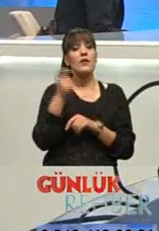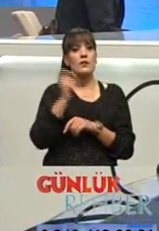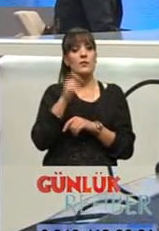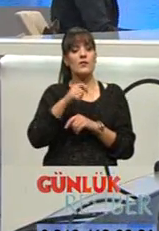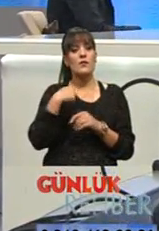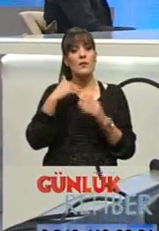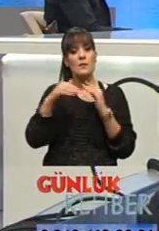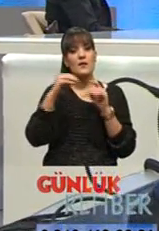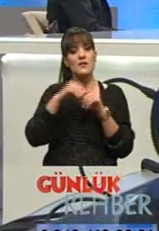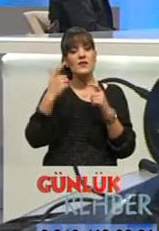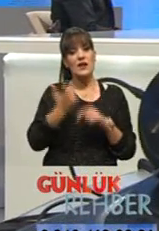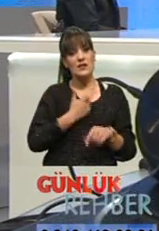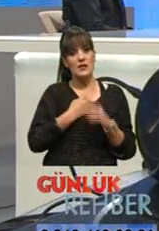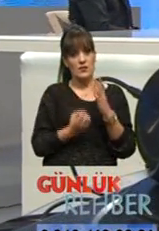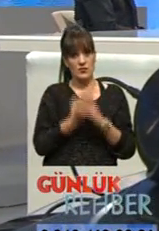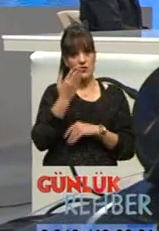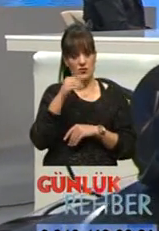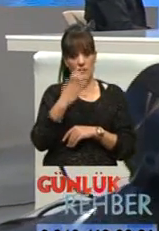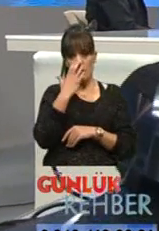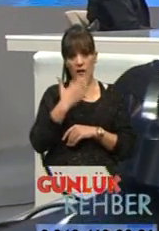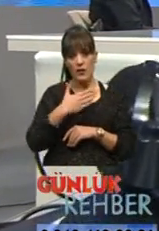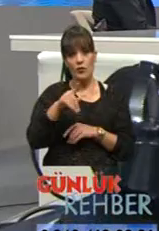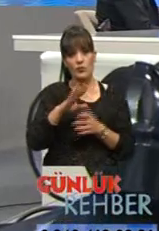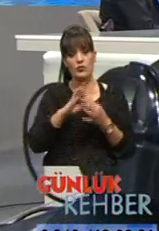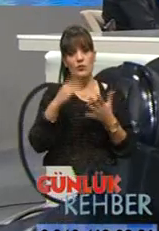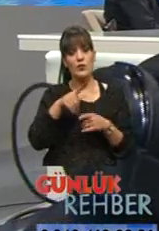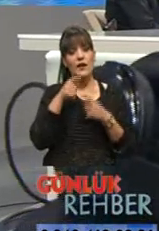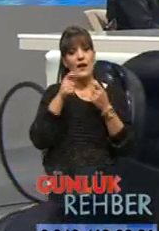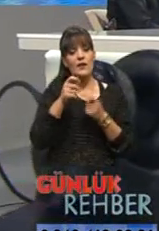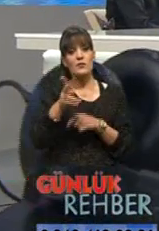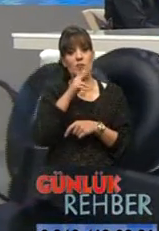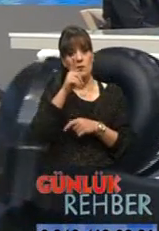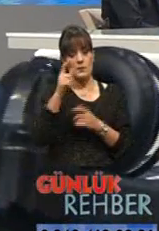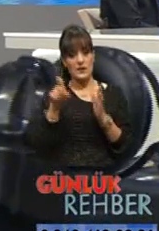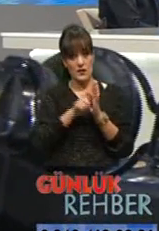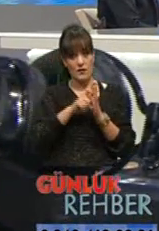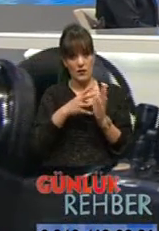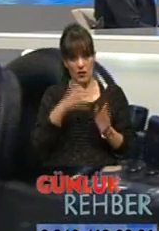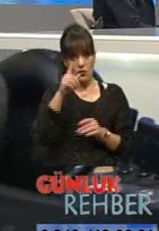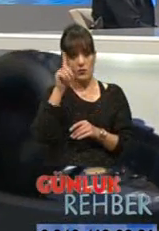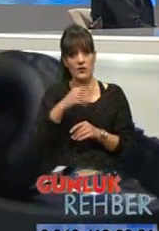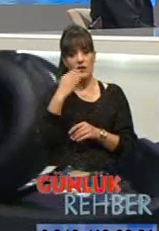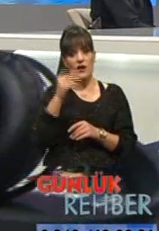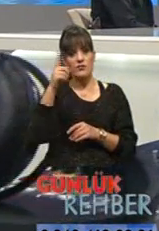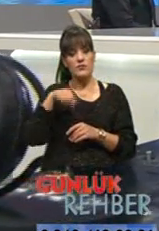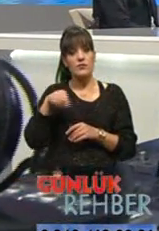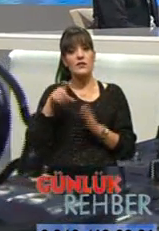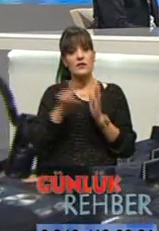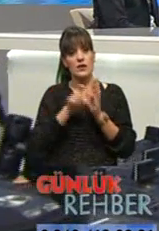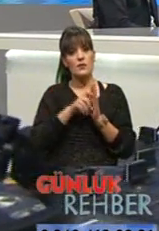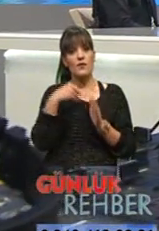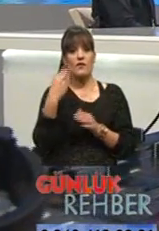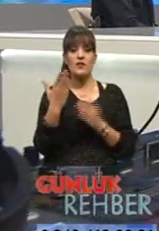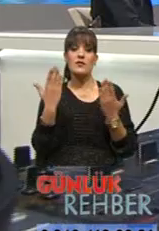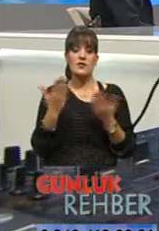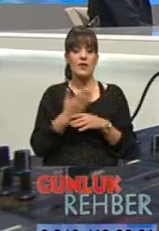yapılacak yani yasa tarzı bir şey çıkacak. Bunu çözecek. Bu eğitimlerin sonunda bir sertifika alıyor mu gençler arkadaşlar? Sertifika